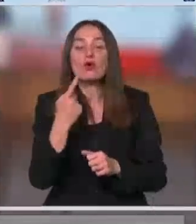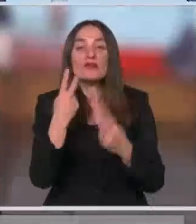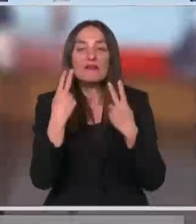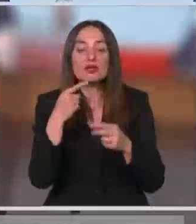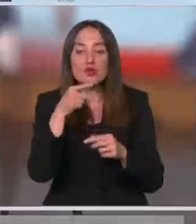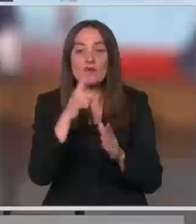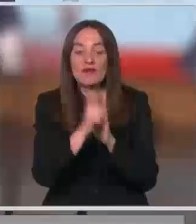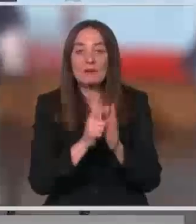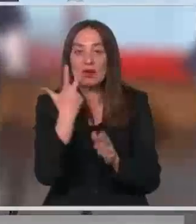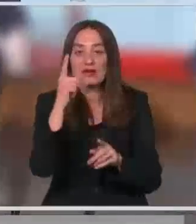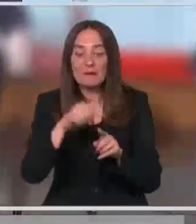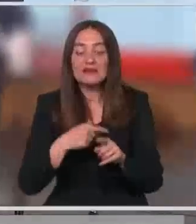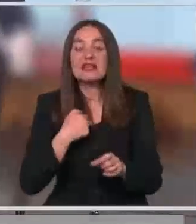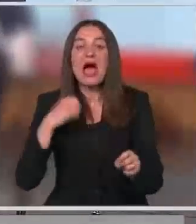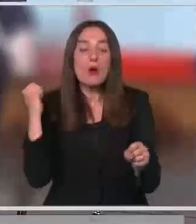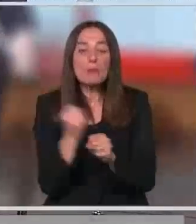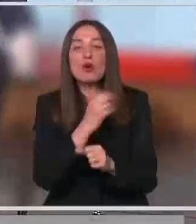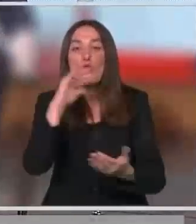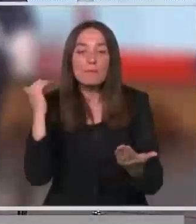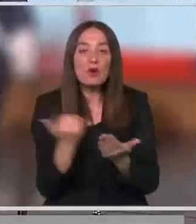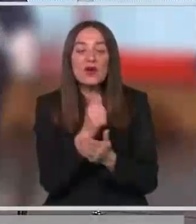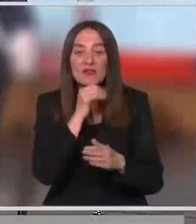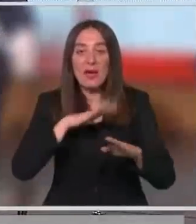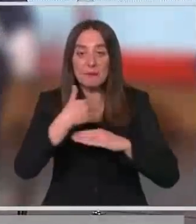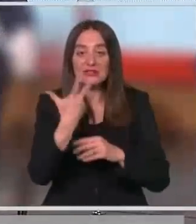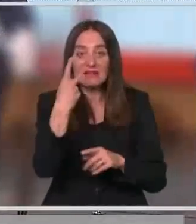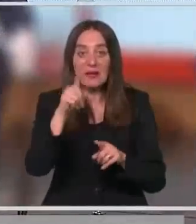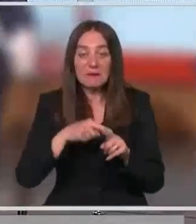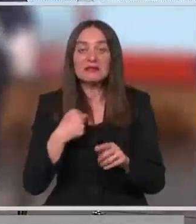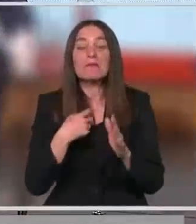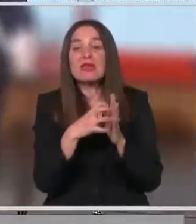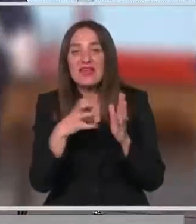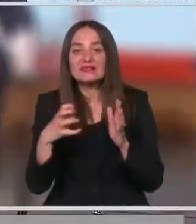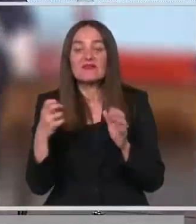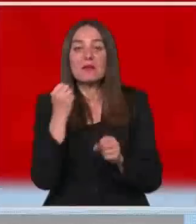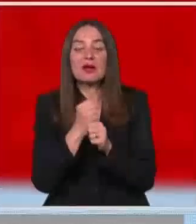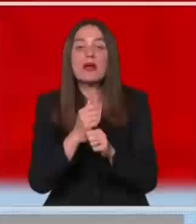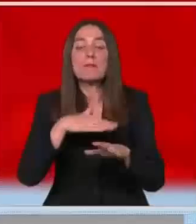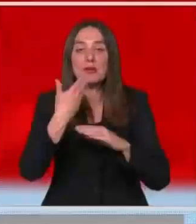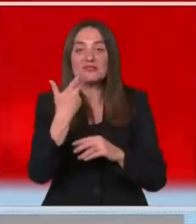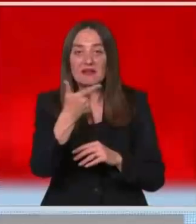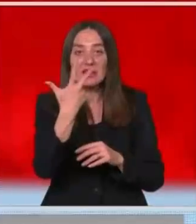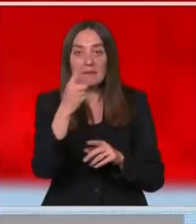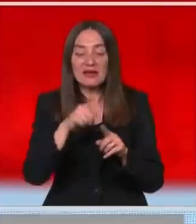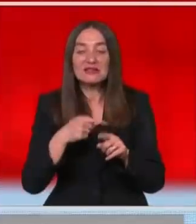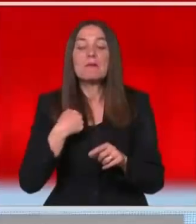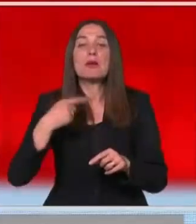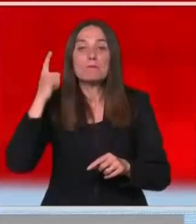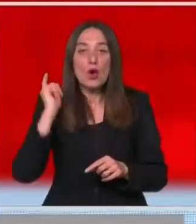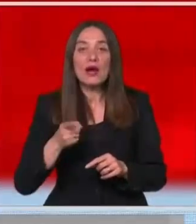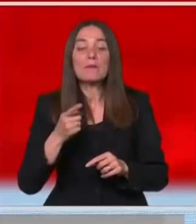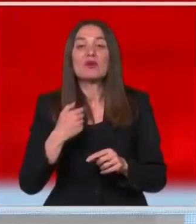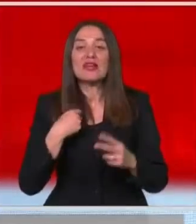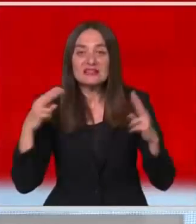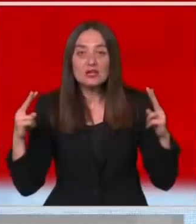od 3 meseca. Ja uporno ponavljam, i posle ta 3 meseca mi nastavljamo da radimo. I posle ta 3 meseca mi moramo da